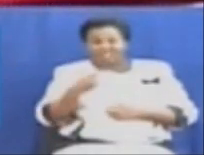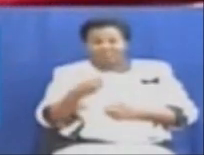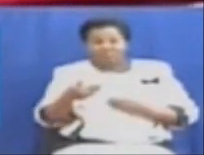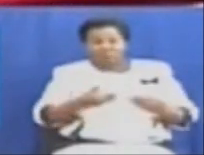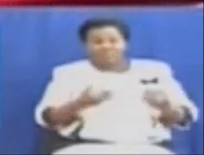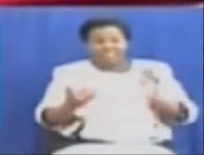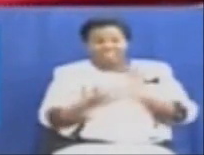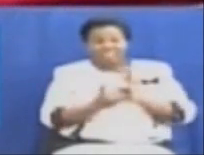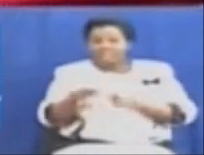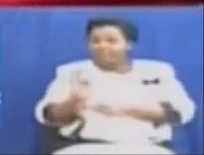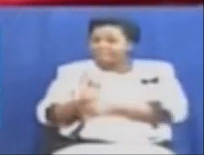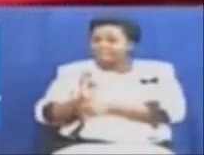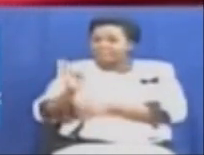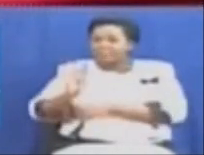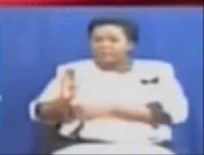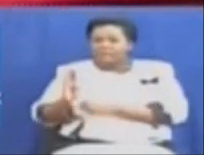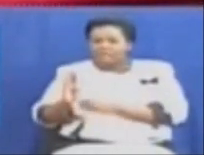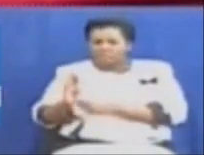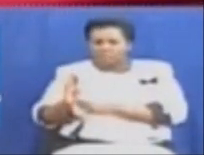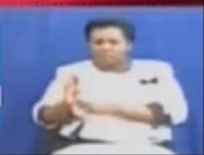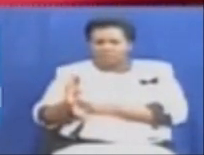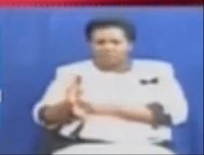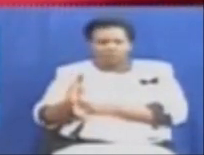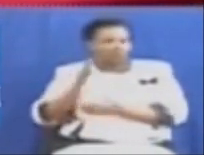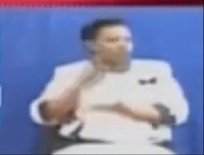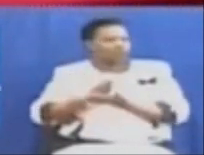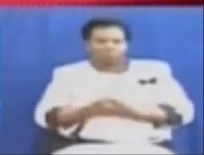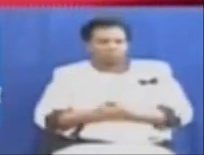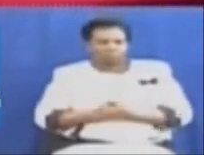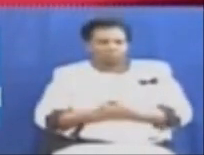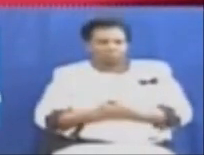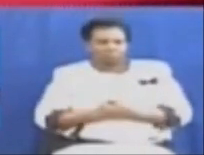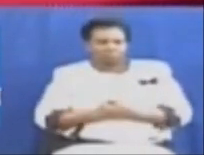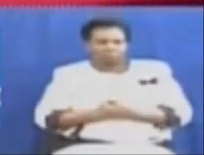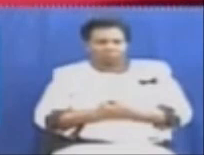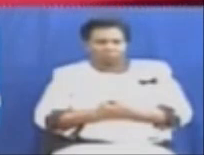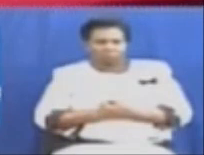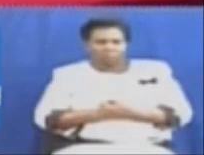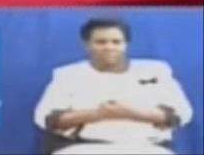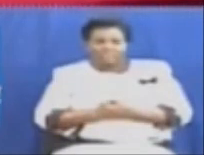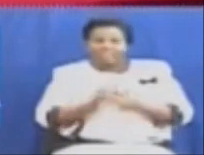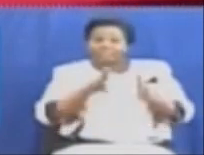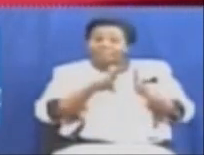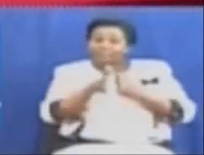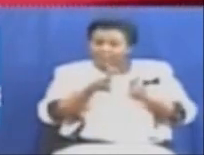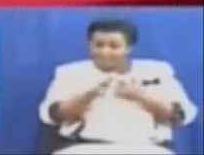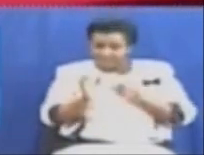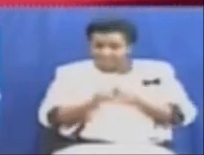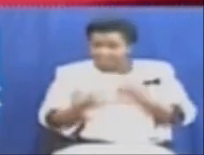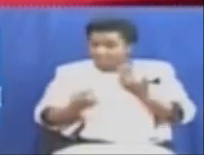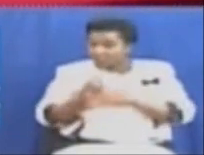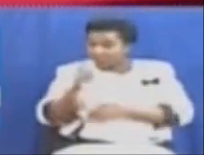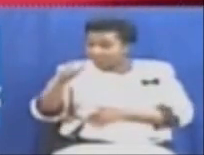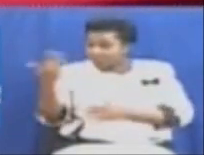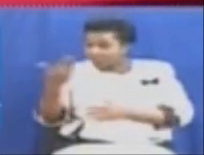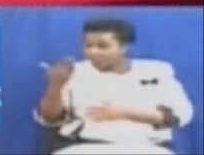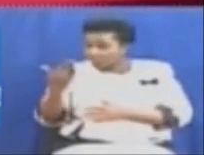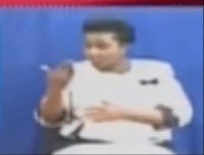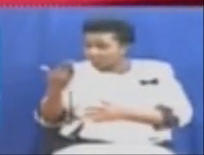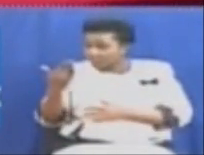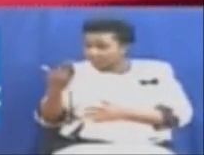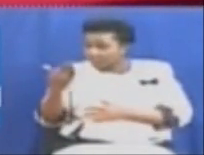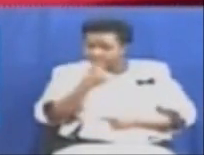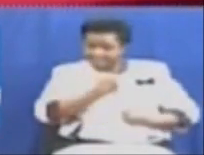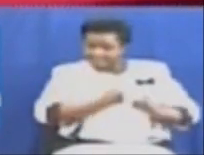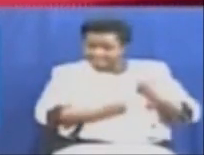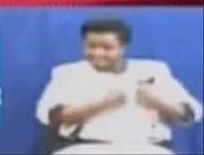apatikane wa kueleza na kuhakikisha wananchi wanatendewa haki? Kwa sababu unakuta baraza la kata linahukumu kesi ya milioni 10 wakati wao